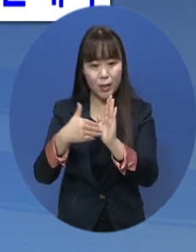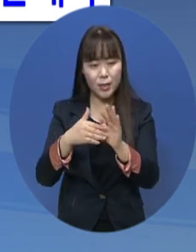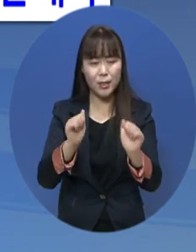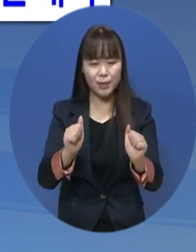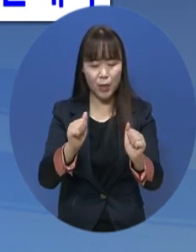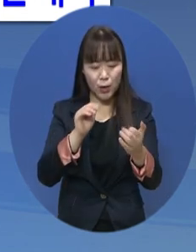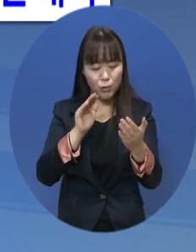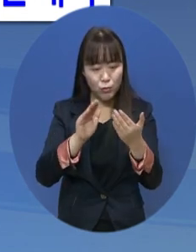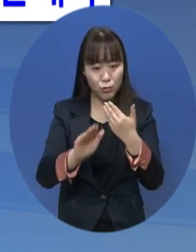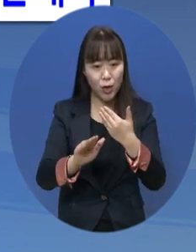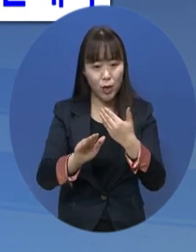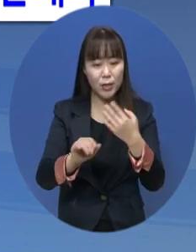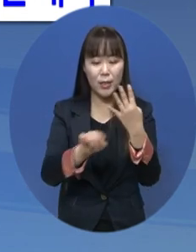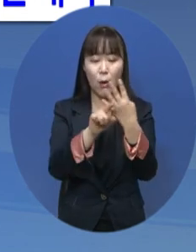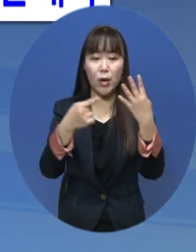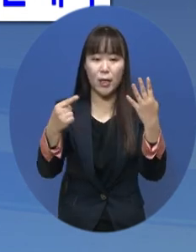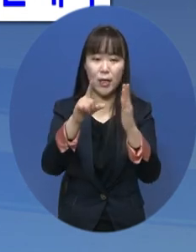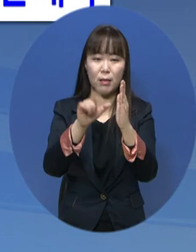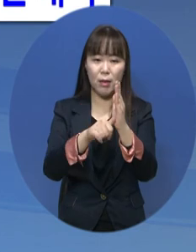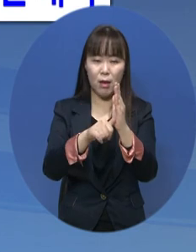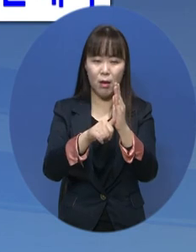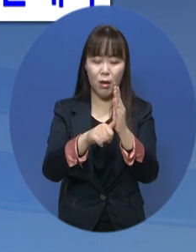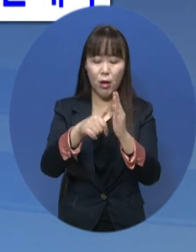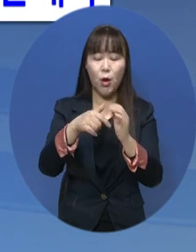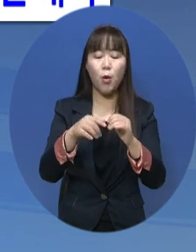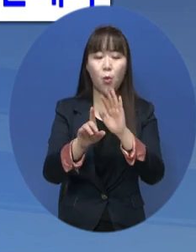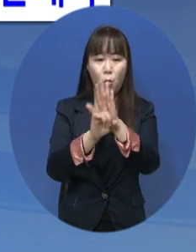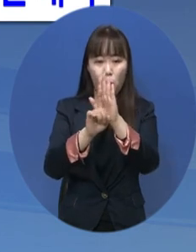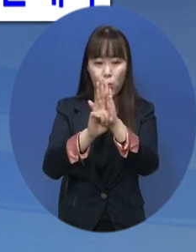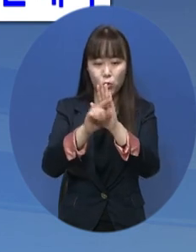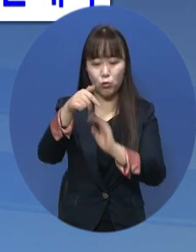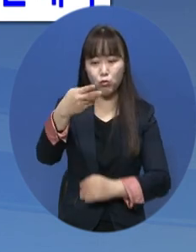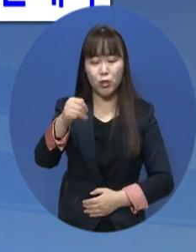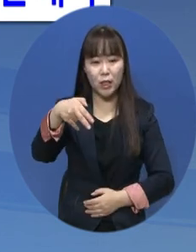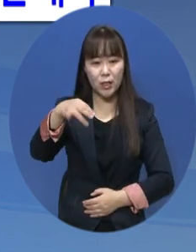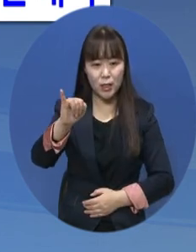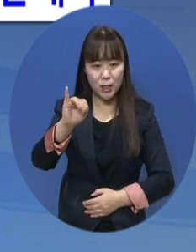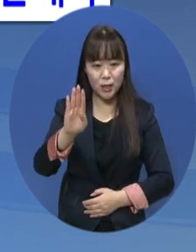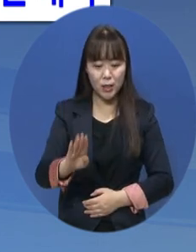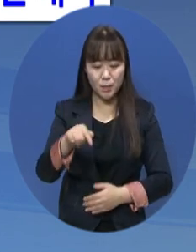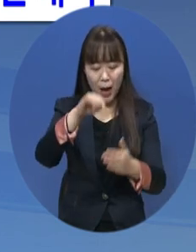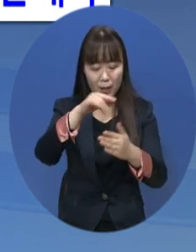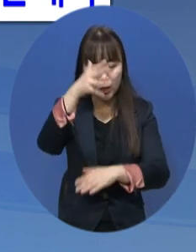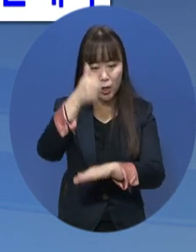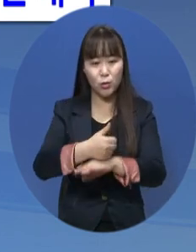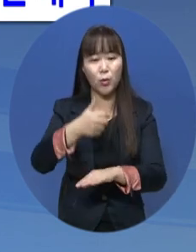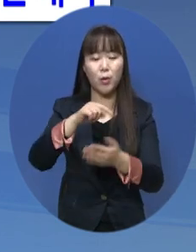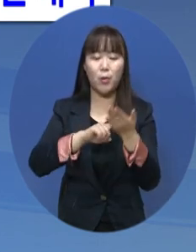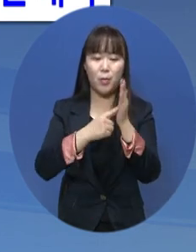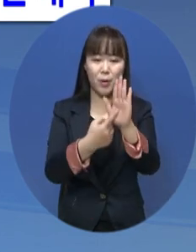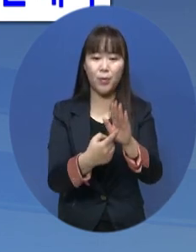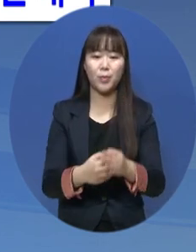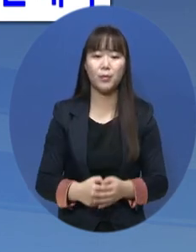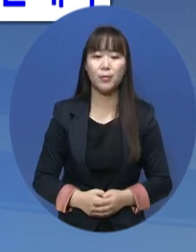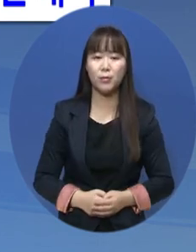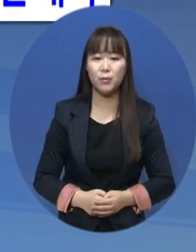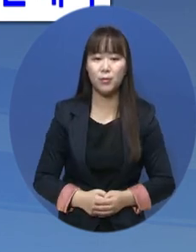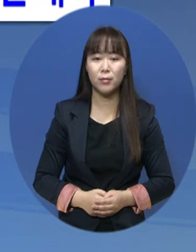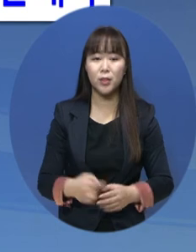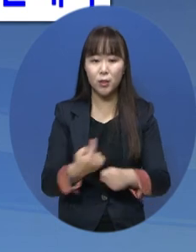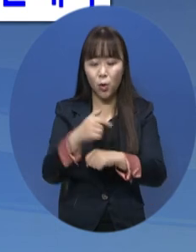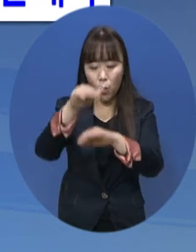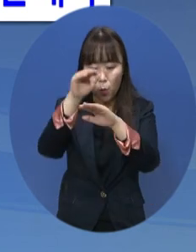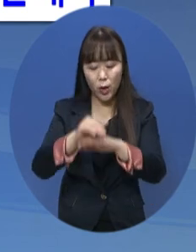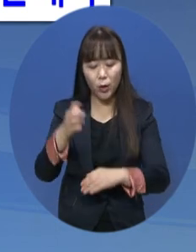심사를 거쳐 오는 4월 1일 공모전 누리집에서 최종 결과를 발표할 예정입니다. 이 밖에